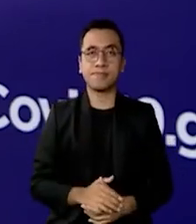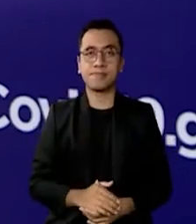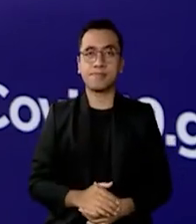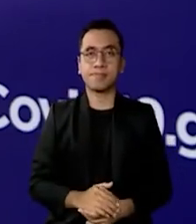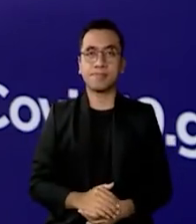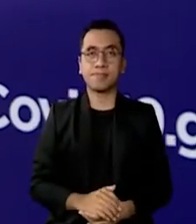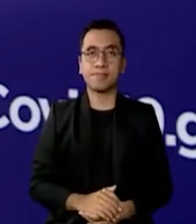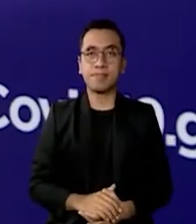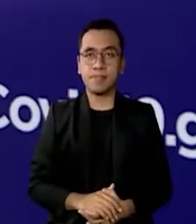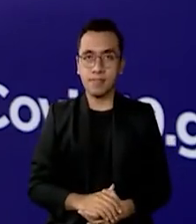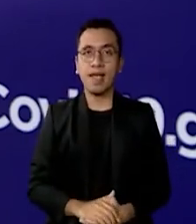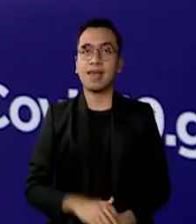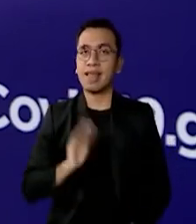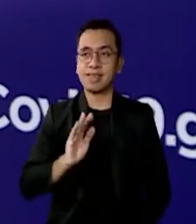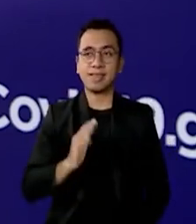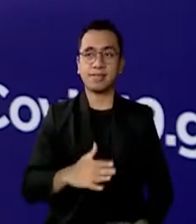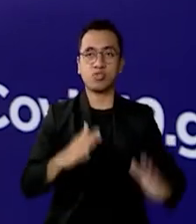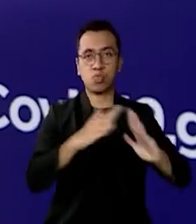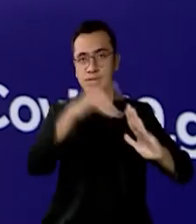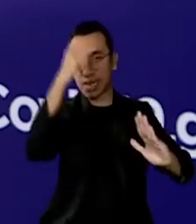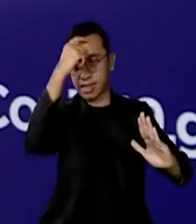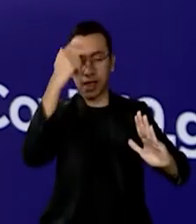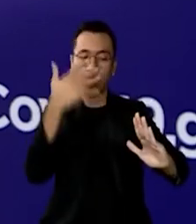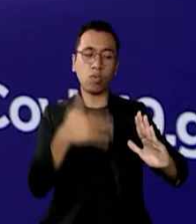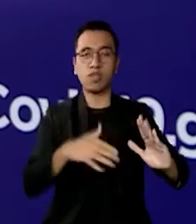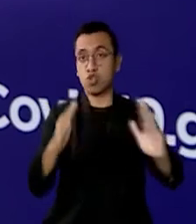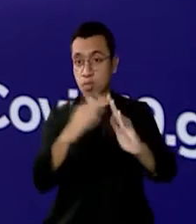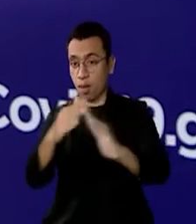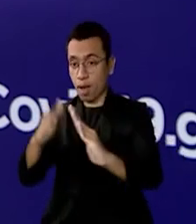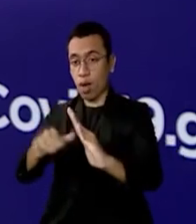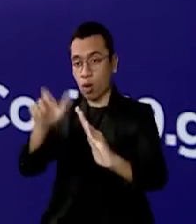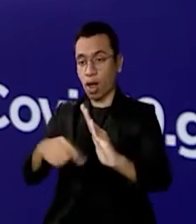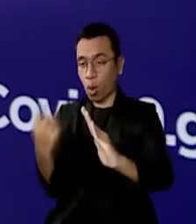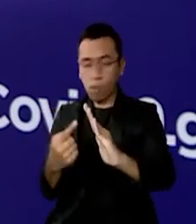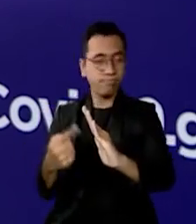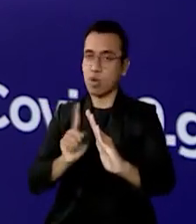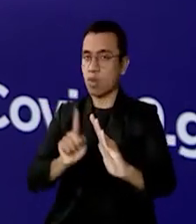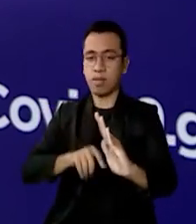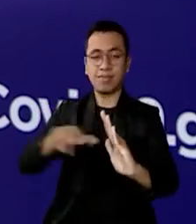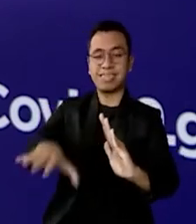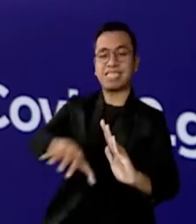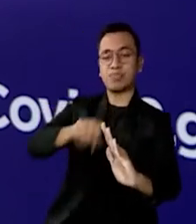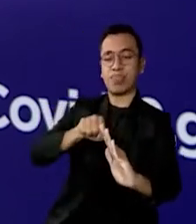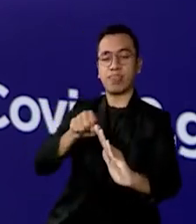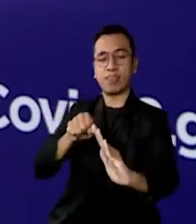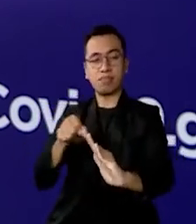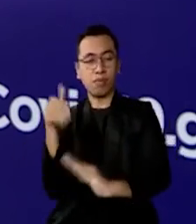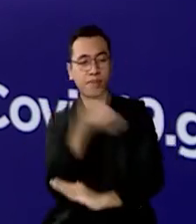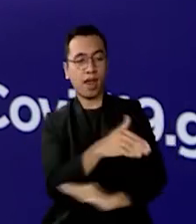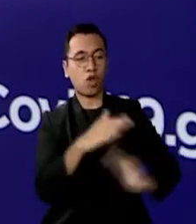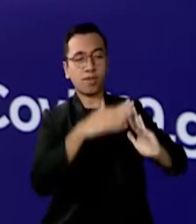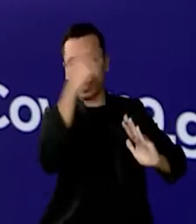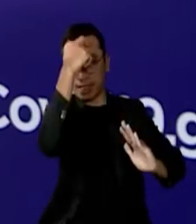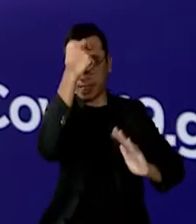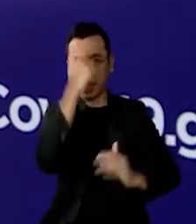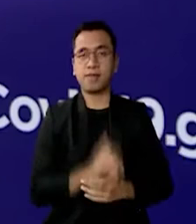eh bagaimana pemulihan mereka itu dilakukan di Fasilitas Kesehatan Oke tujuannya adalah pada saat itu karena saya hawatir pada